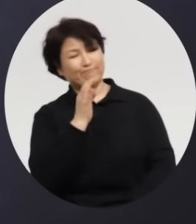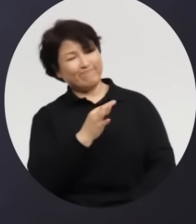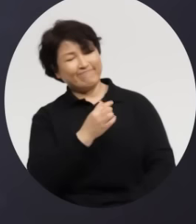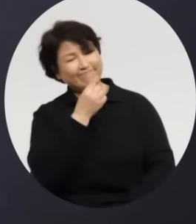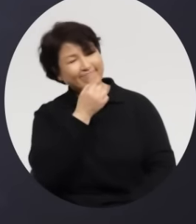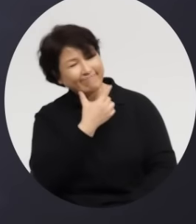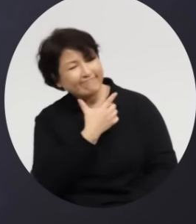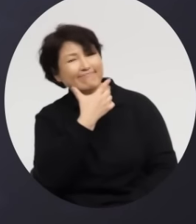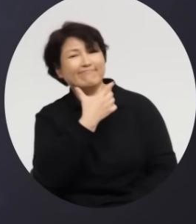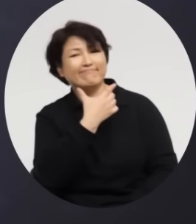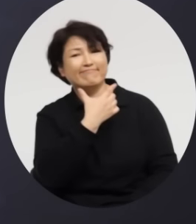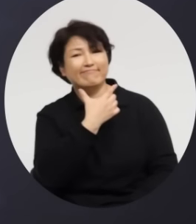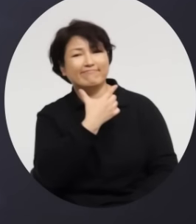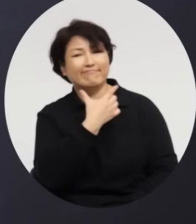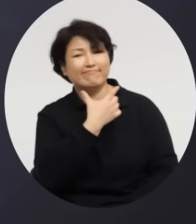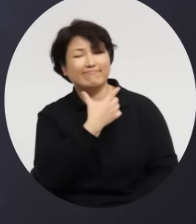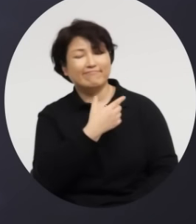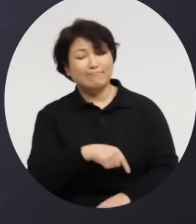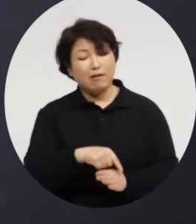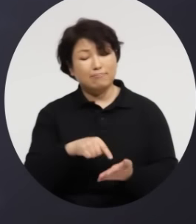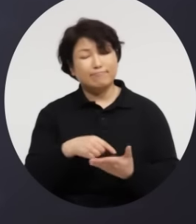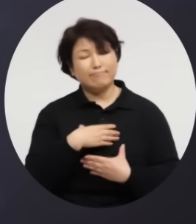어떤 순간이 올 수도 있다.